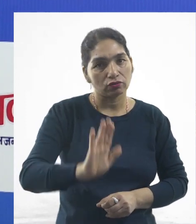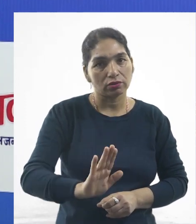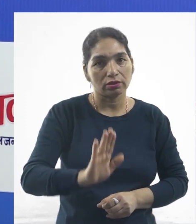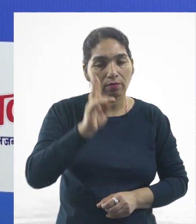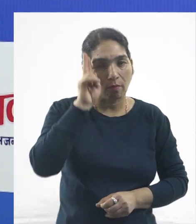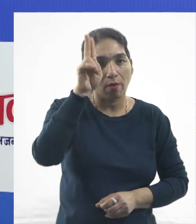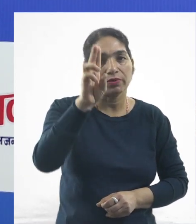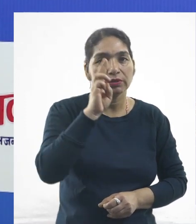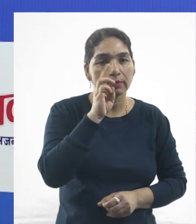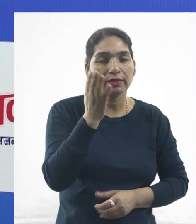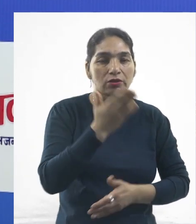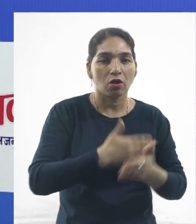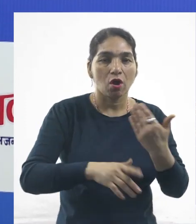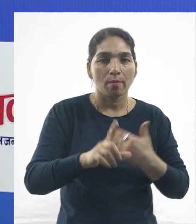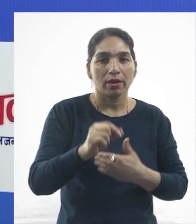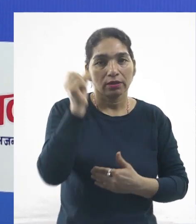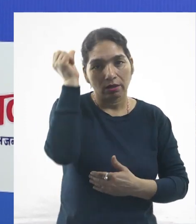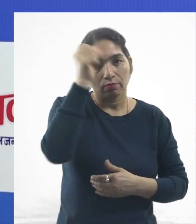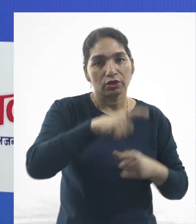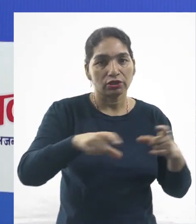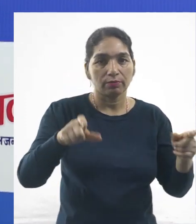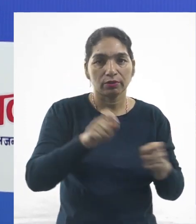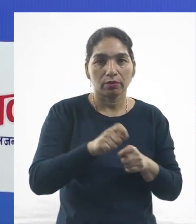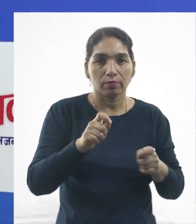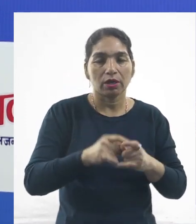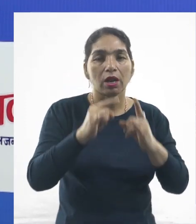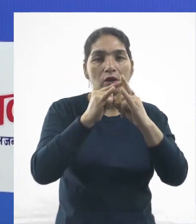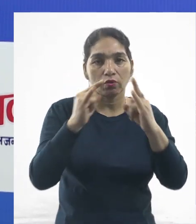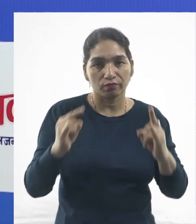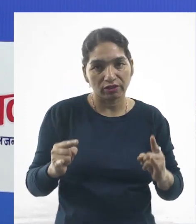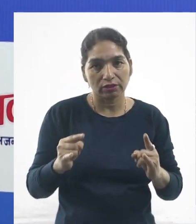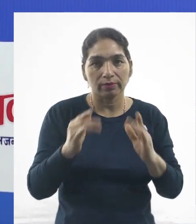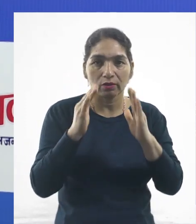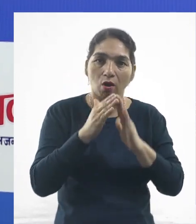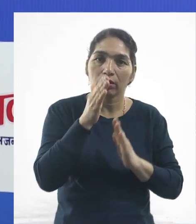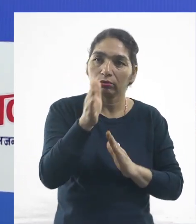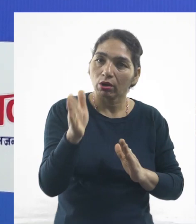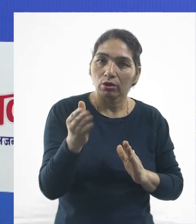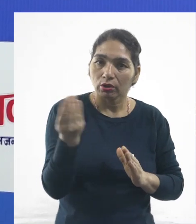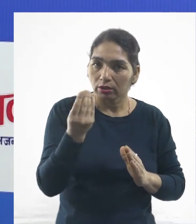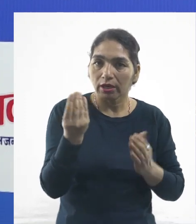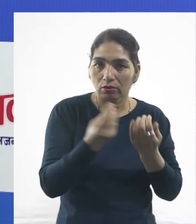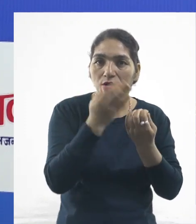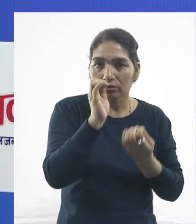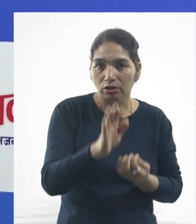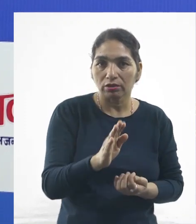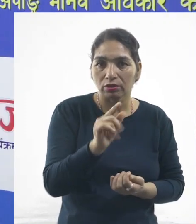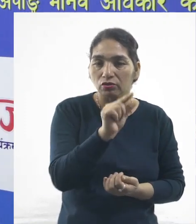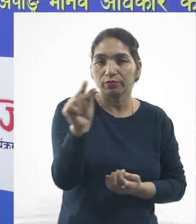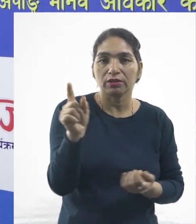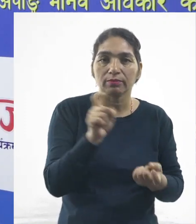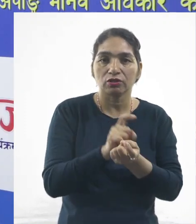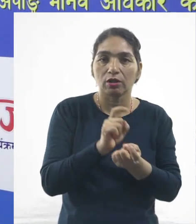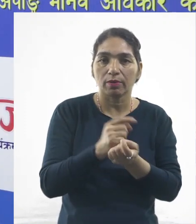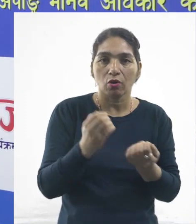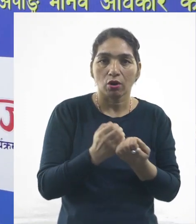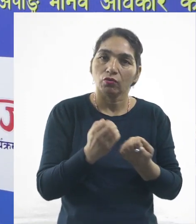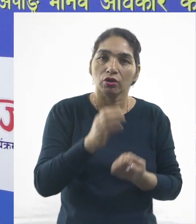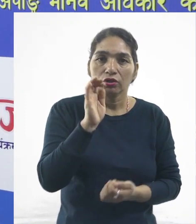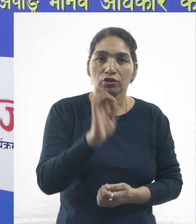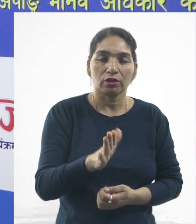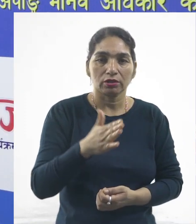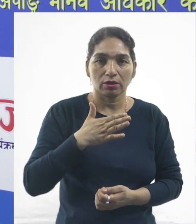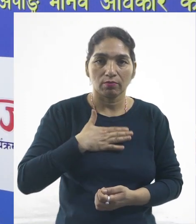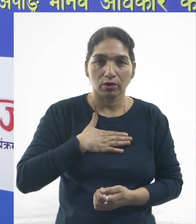दिनमा अपाङ्गता परिचय पत्र बनाउने कुनैलाई घुम्ती शिविर अथवा घर दैलो के त्यस्तो गर्न सकिन्छ अलिकति त्यसको बारेमा छलफल गरौँ न त्यो सकिन्छ म चाहिँ